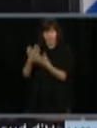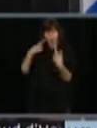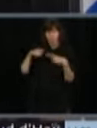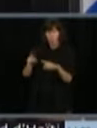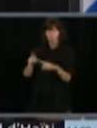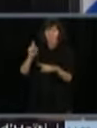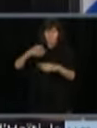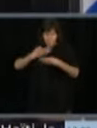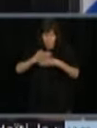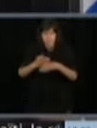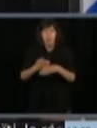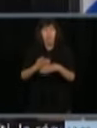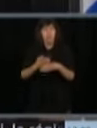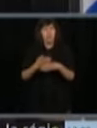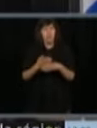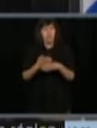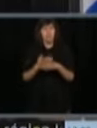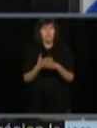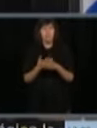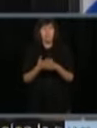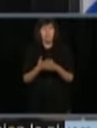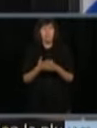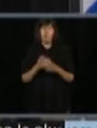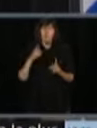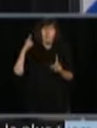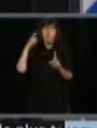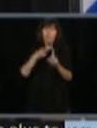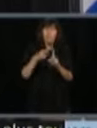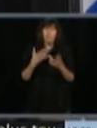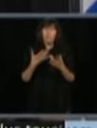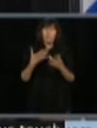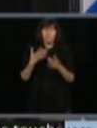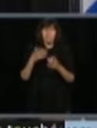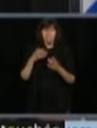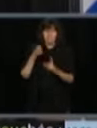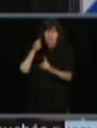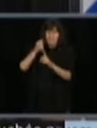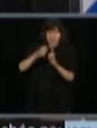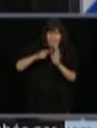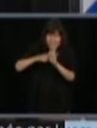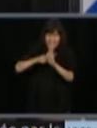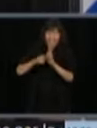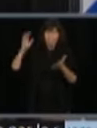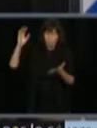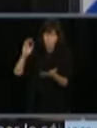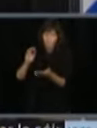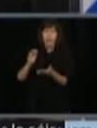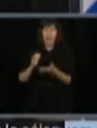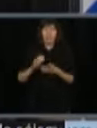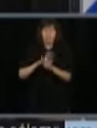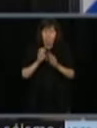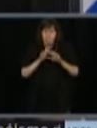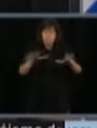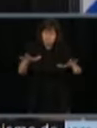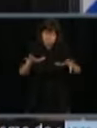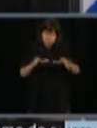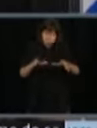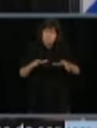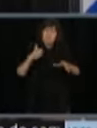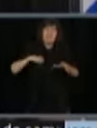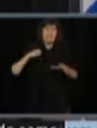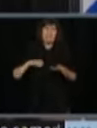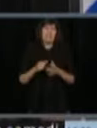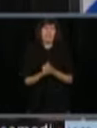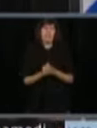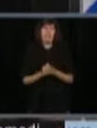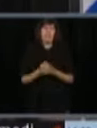impacts sur la pandémie. Donc, je fais un appel à tous les Québécois, là, s'il vous plaît,